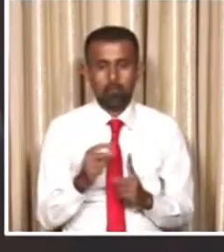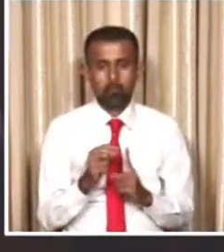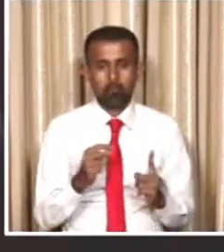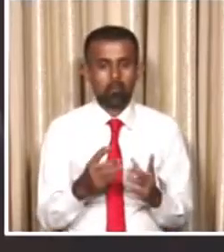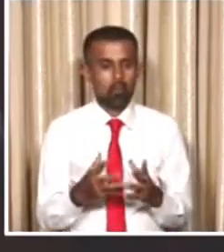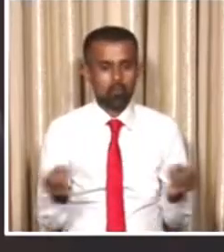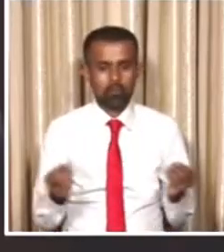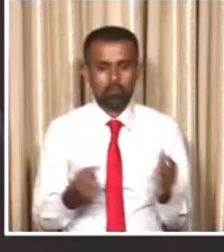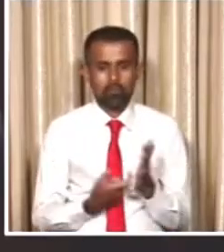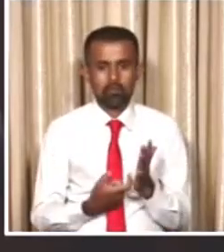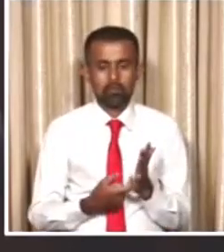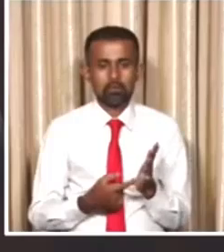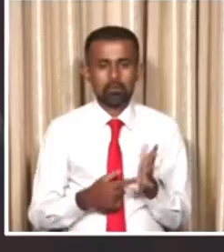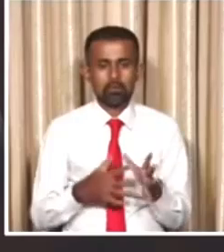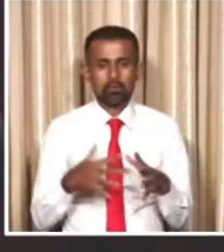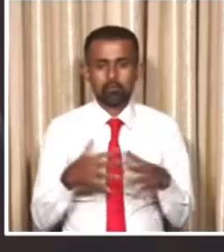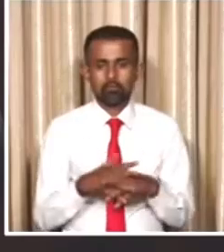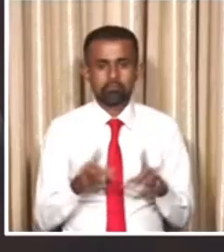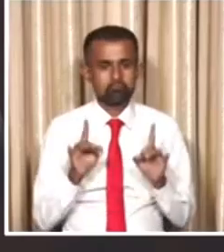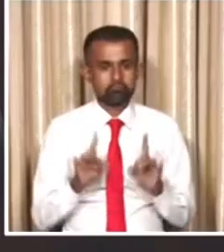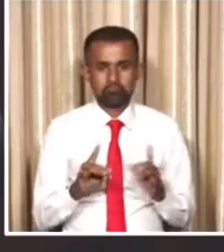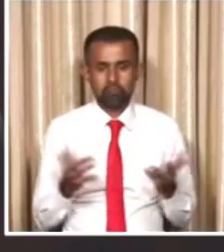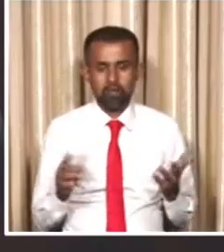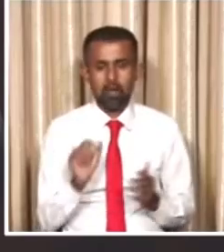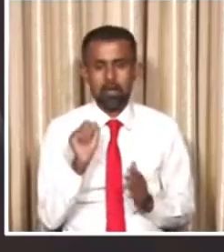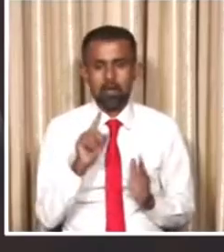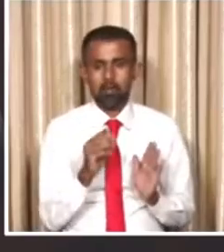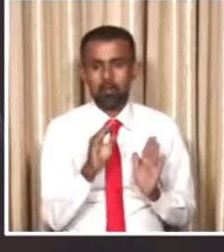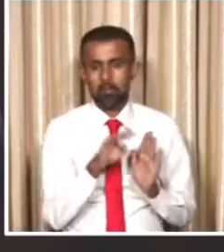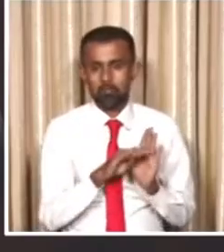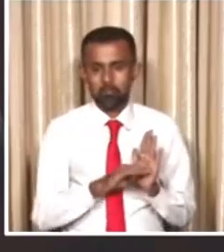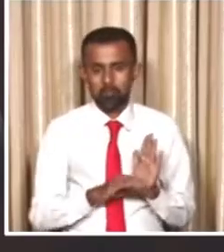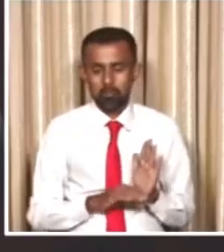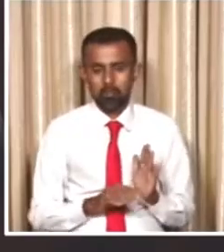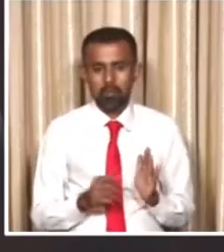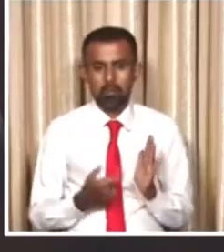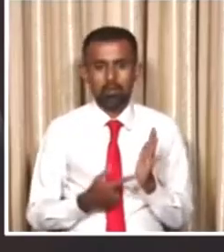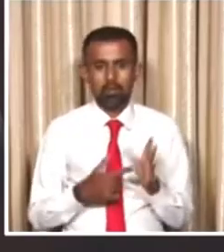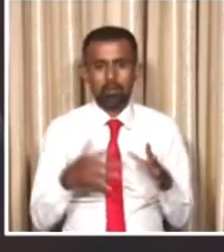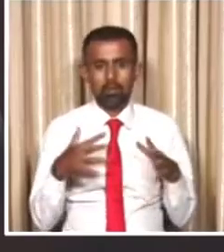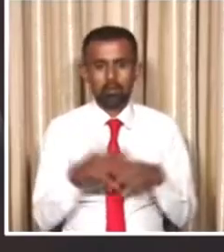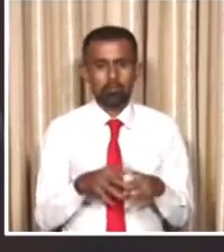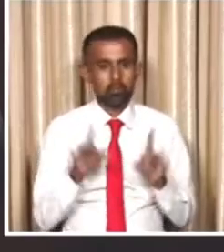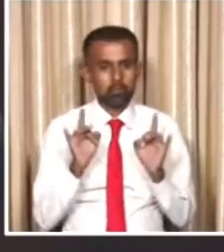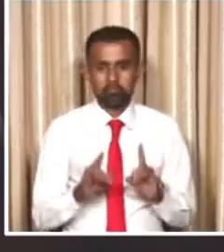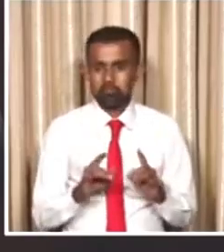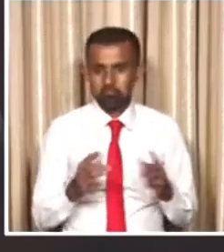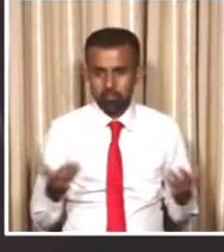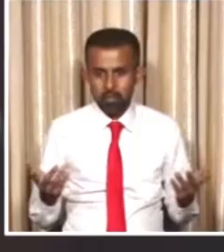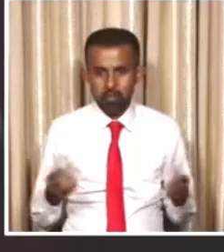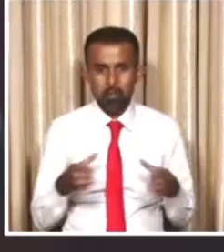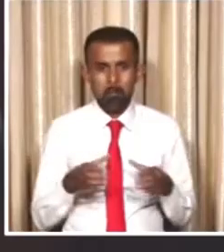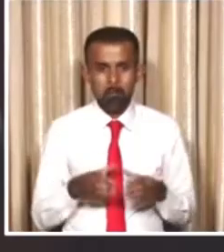මේක නීත්‍යානුකූල නොවන නාම යෝජනා පත්‍රයක්, නීත්‍යානුකූලව නොවන